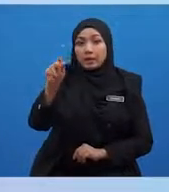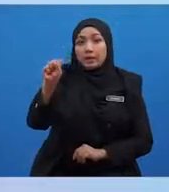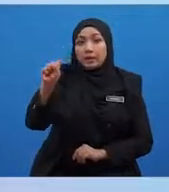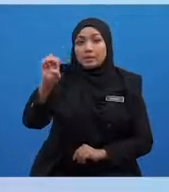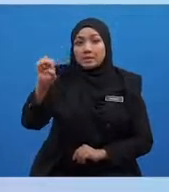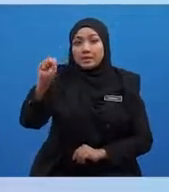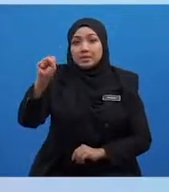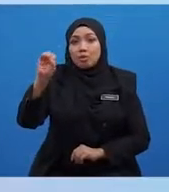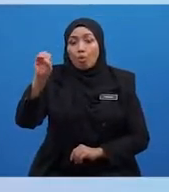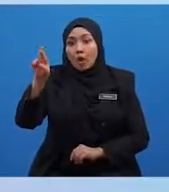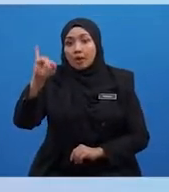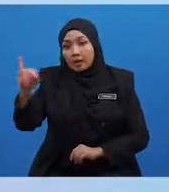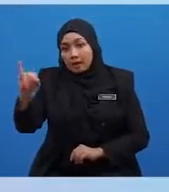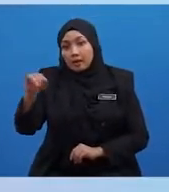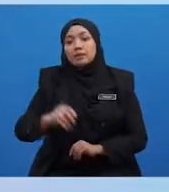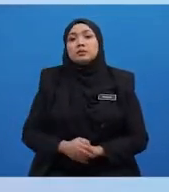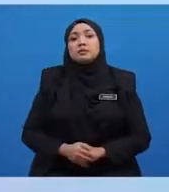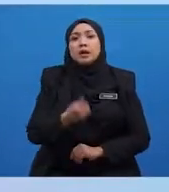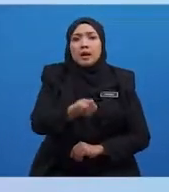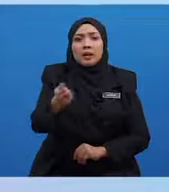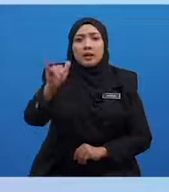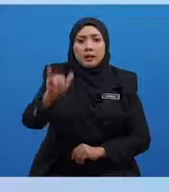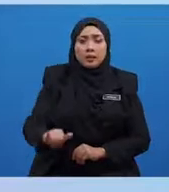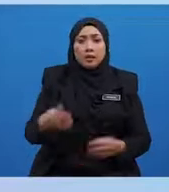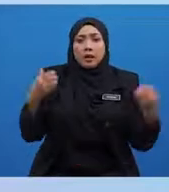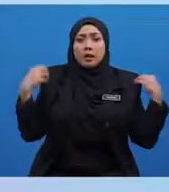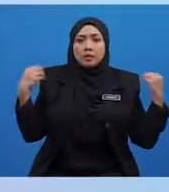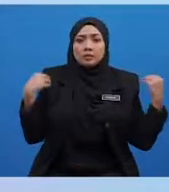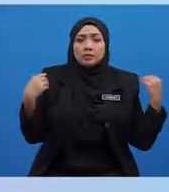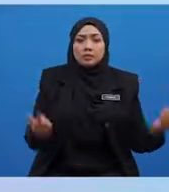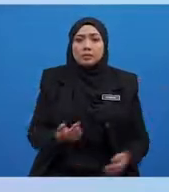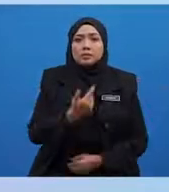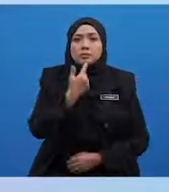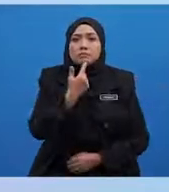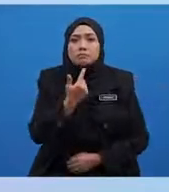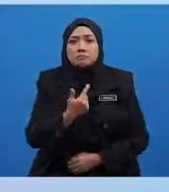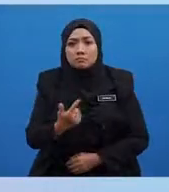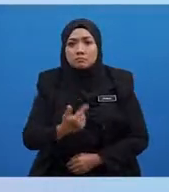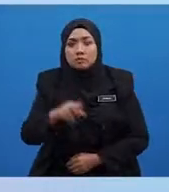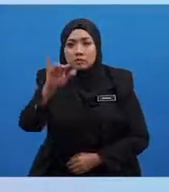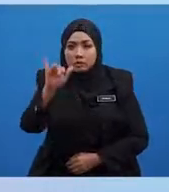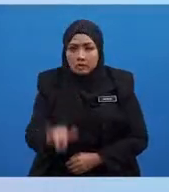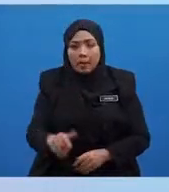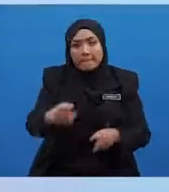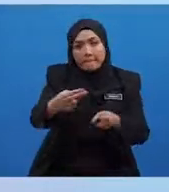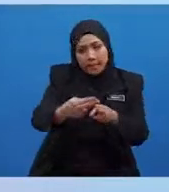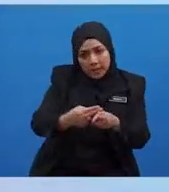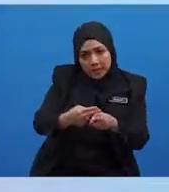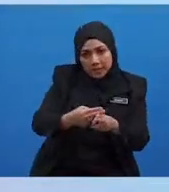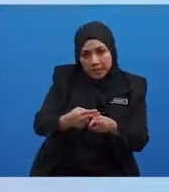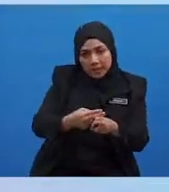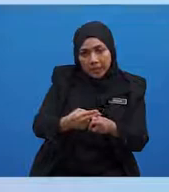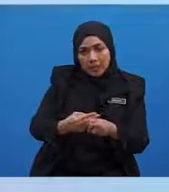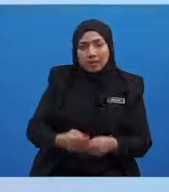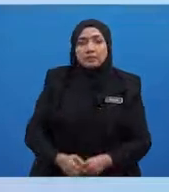Ia merupakan peralatan yang mempunyai jangka hayat yang pendek. Kos seunit bagi